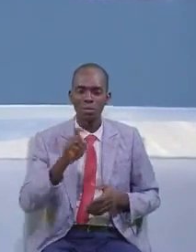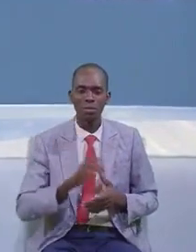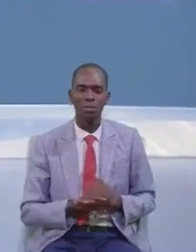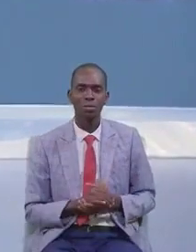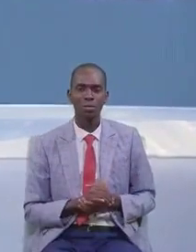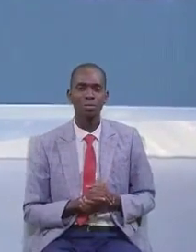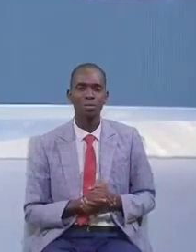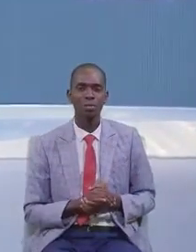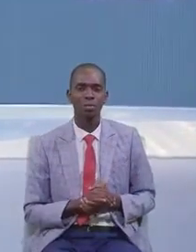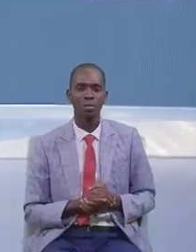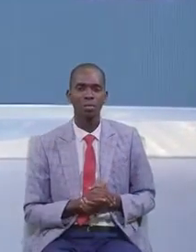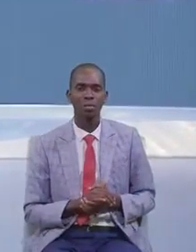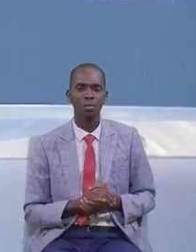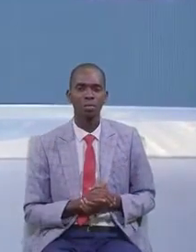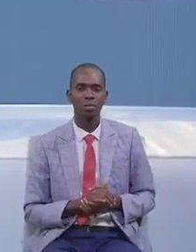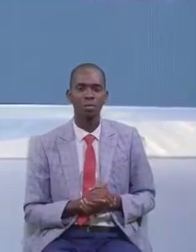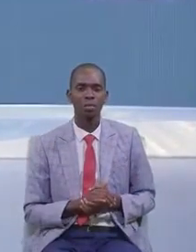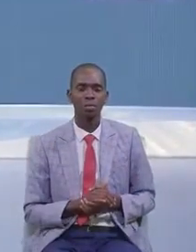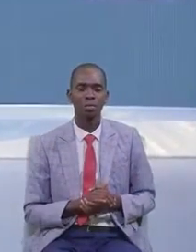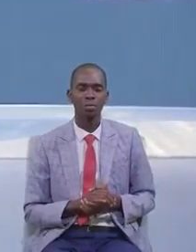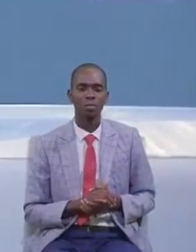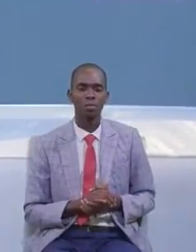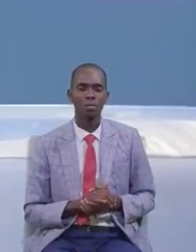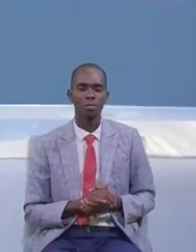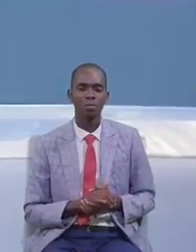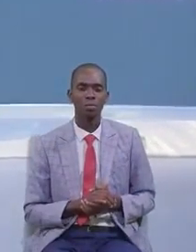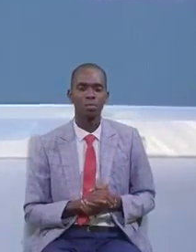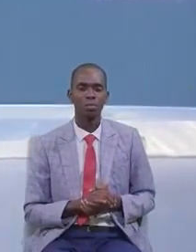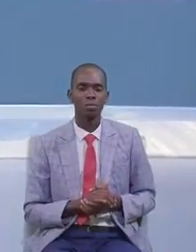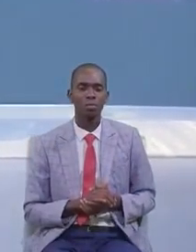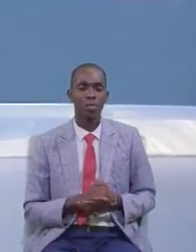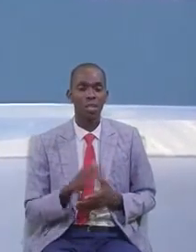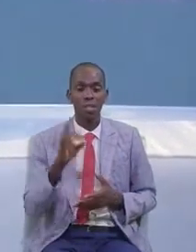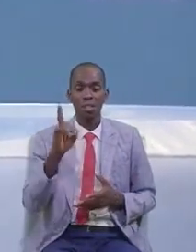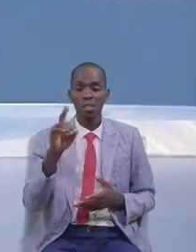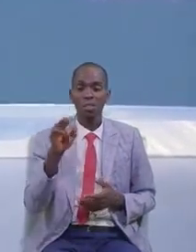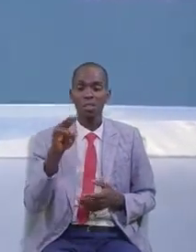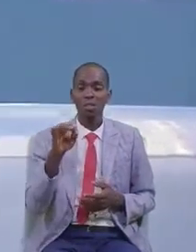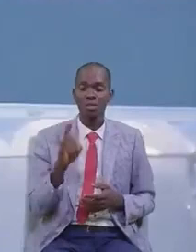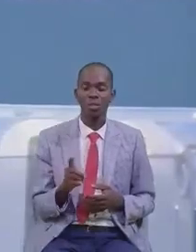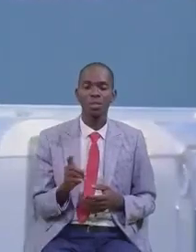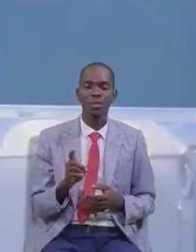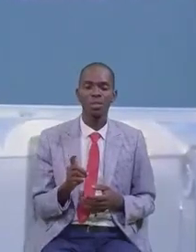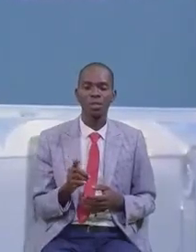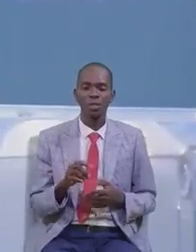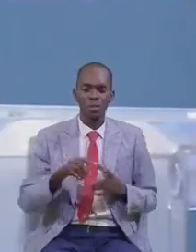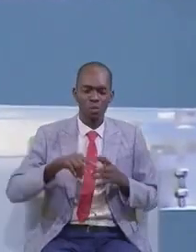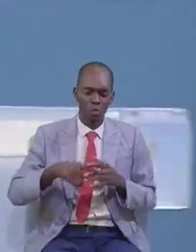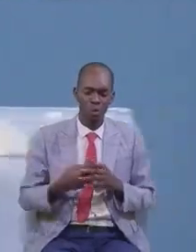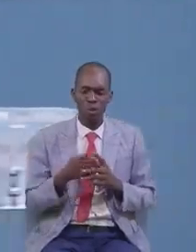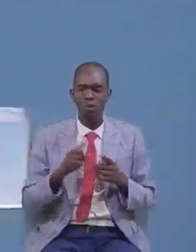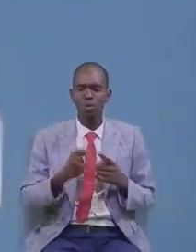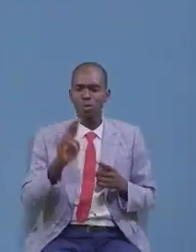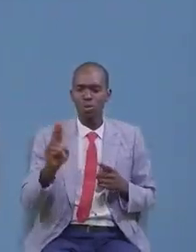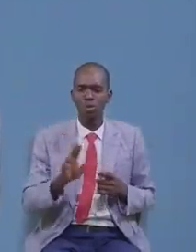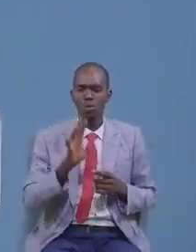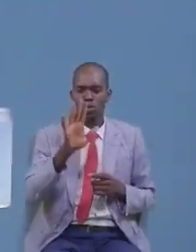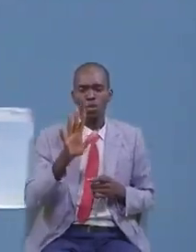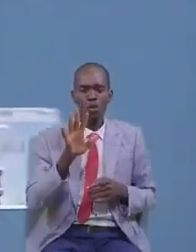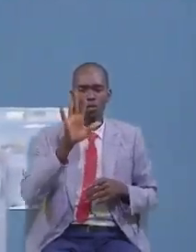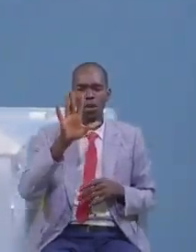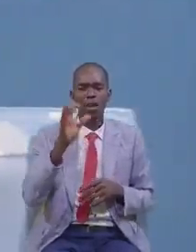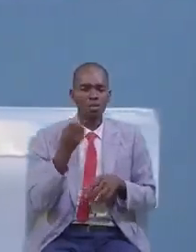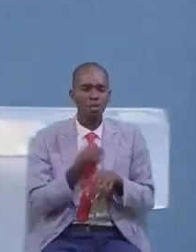పెట్టి కుక్కలను, రాళ్ళను, పక్షులను కొట్టి చంపేస్తారు. David, దావీదు, are you to use your 5 stones like all the